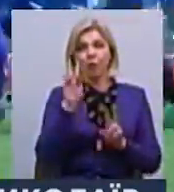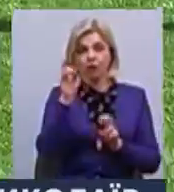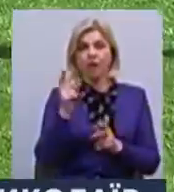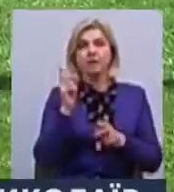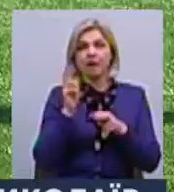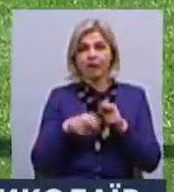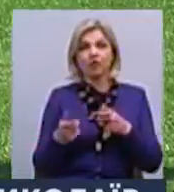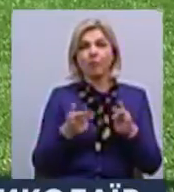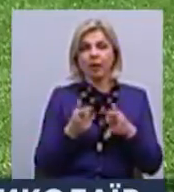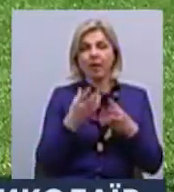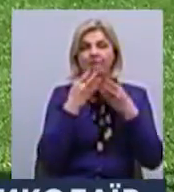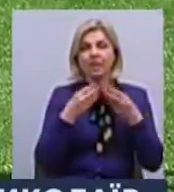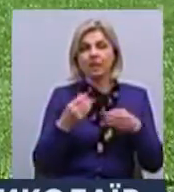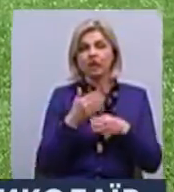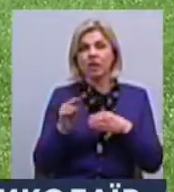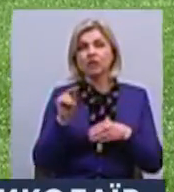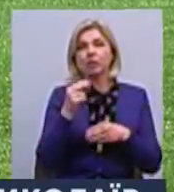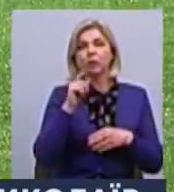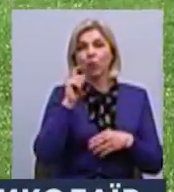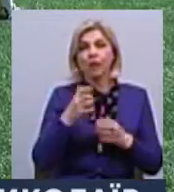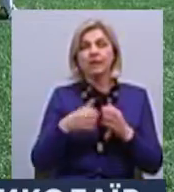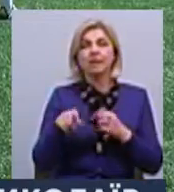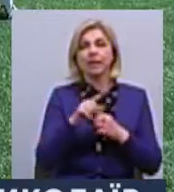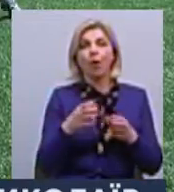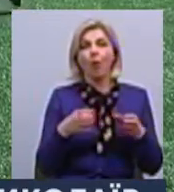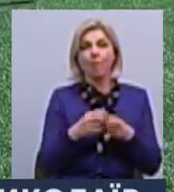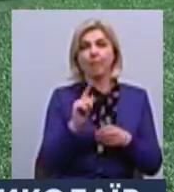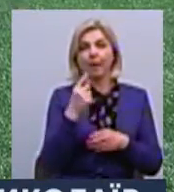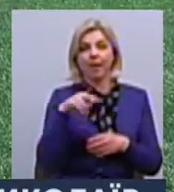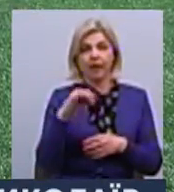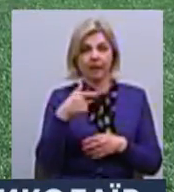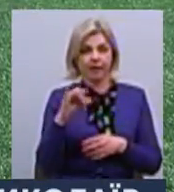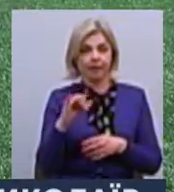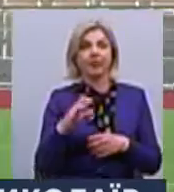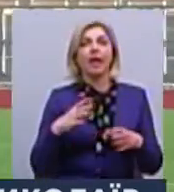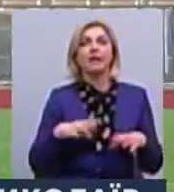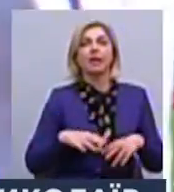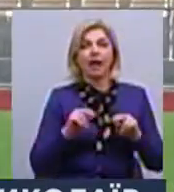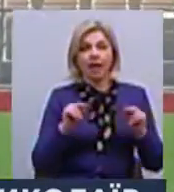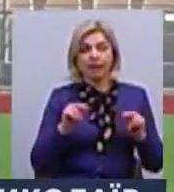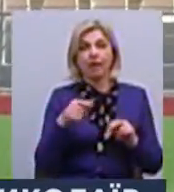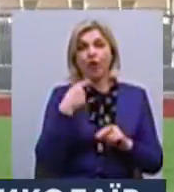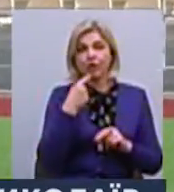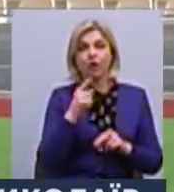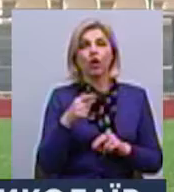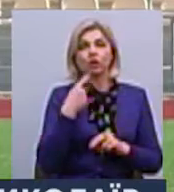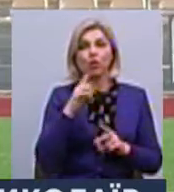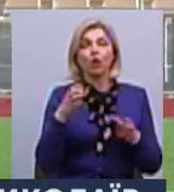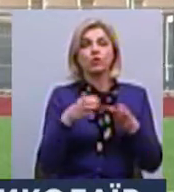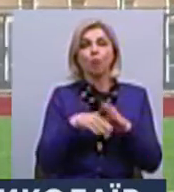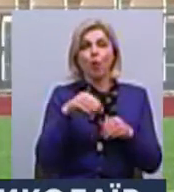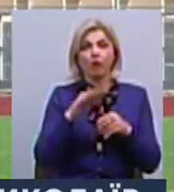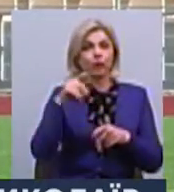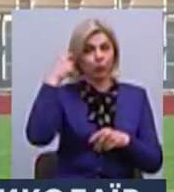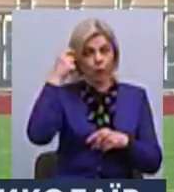до весняної частини чемпіонату України серед команд першої ліги. Головний тренер команди Сергій Шищенко говорить, збори у Туреччині вийшли